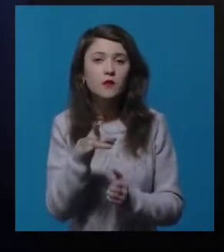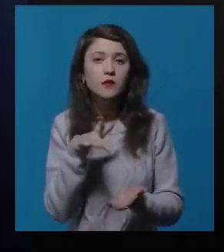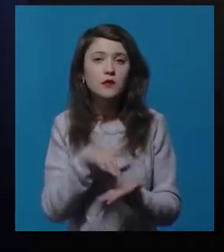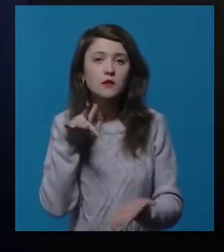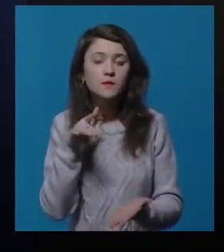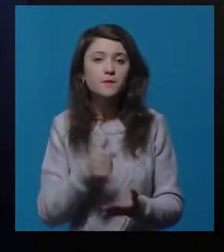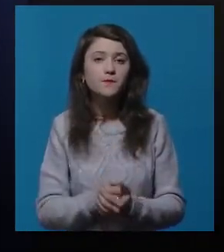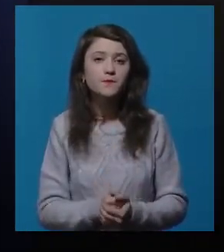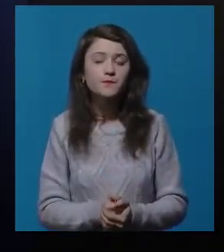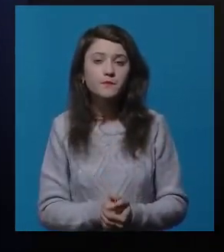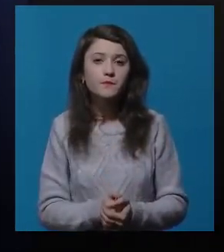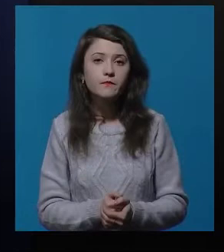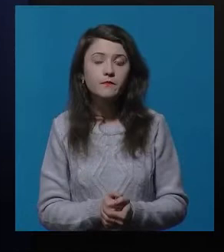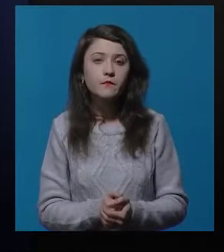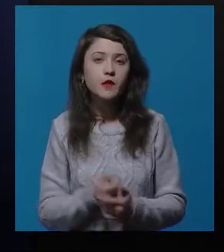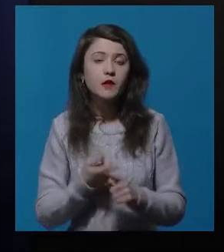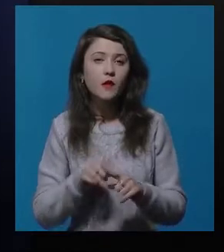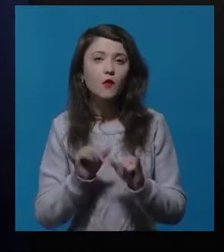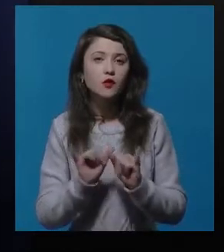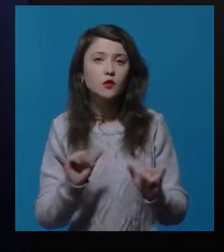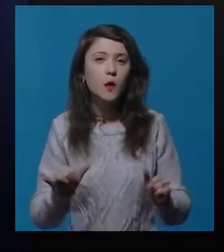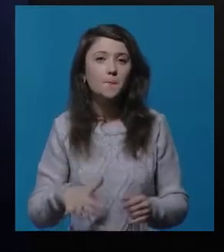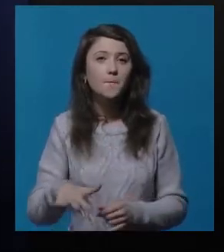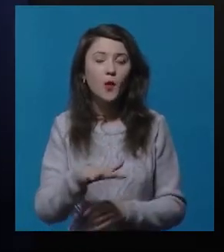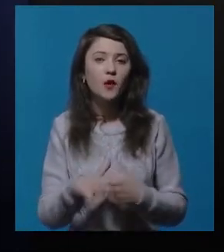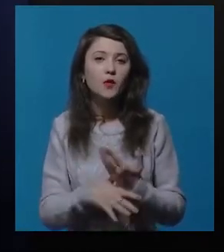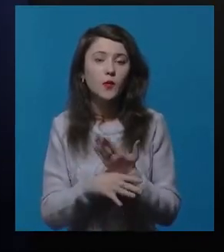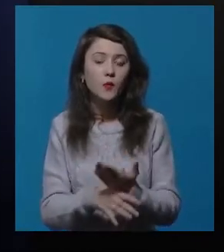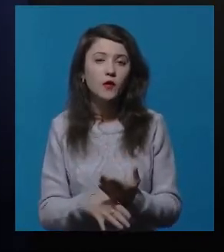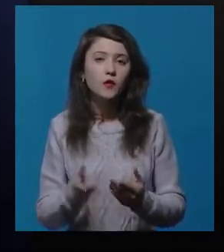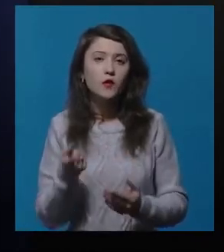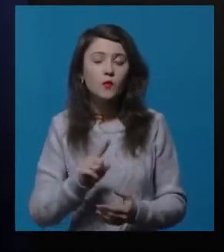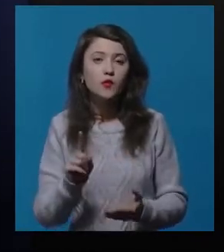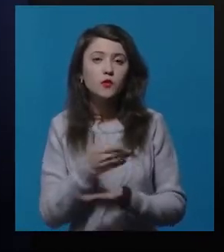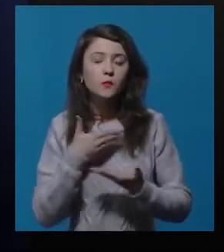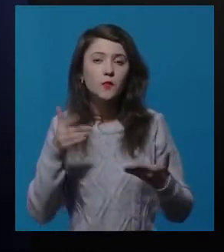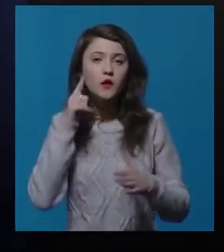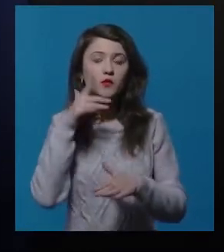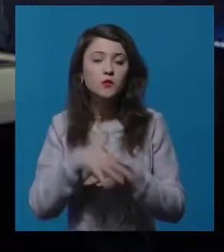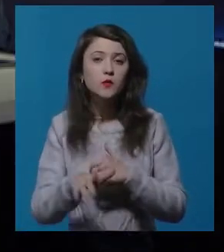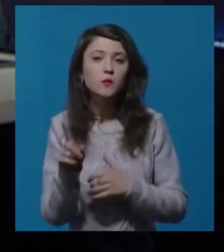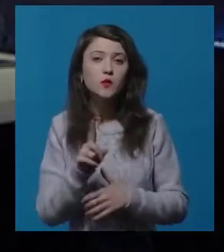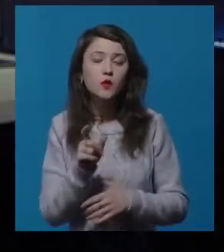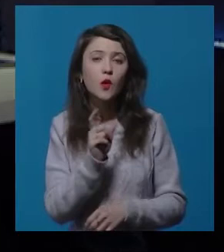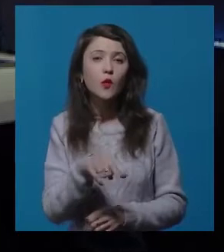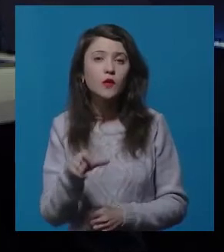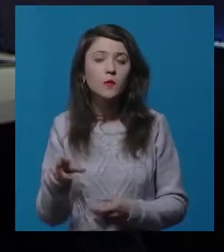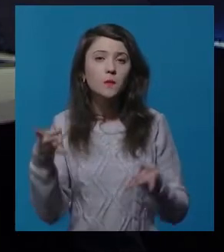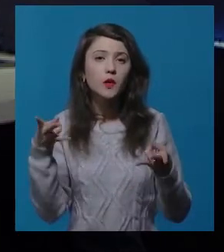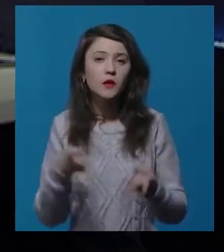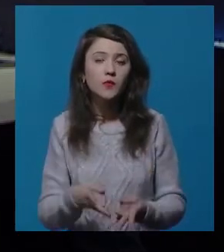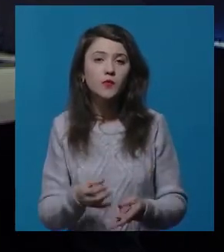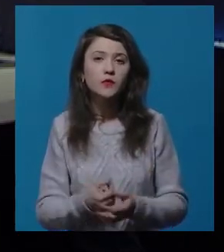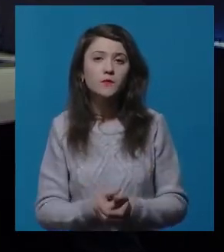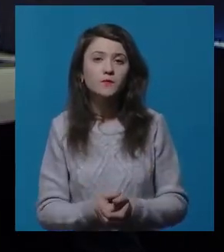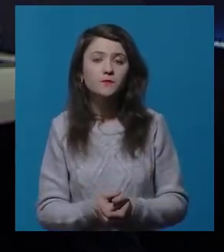бюро правової допомоги. Це розширення та по полю допомоги, можна. Звичайно, тому що ми розуміємо, що люди потребують,